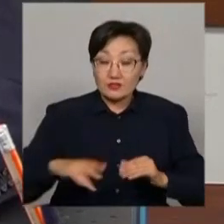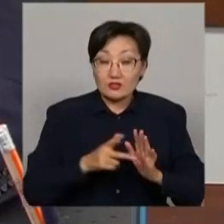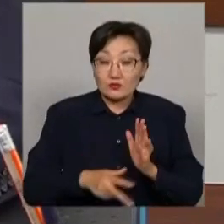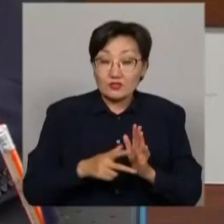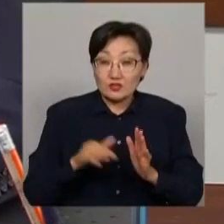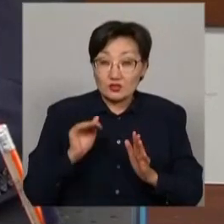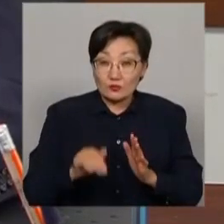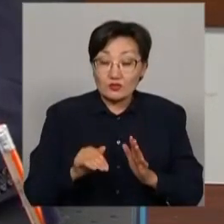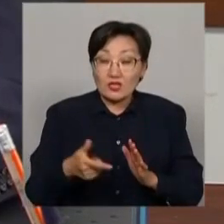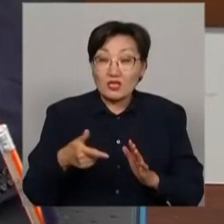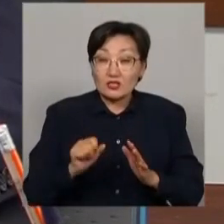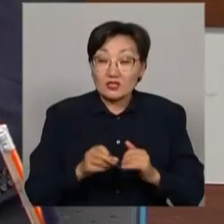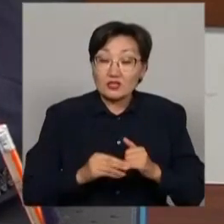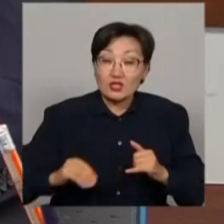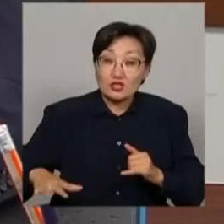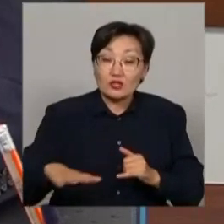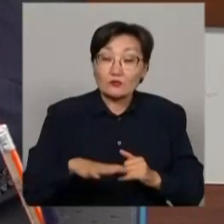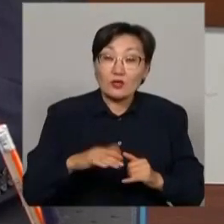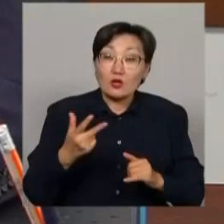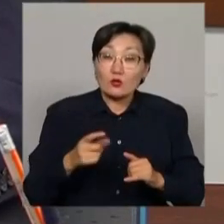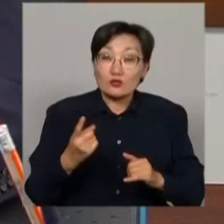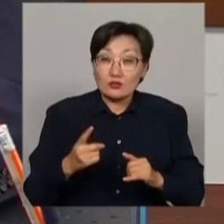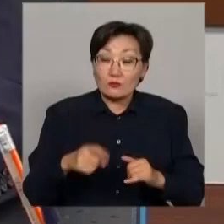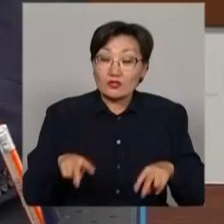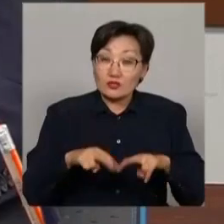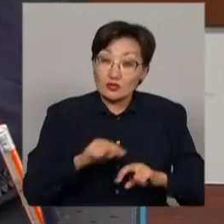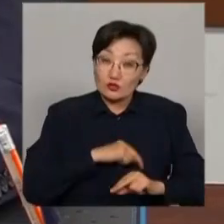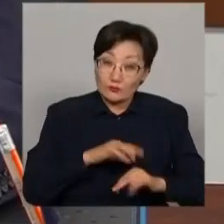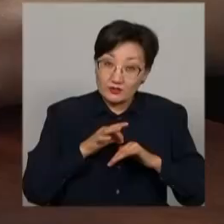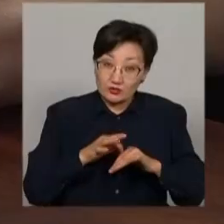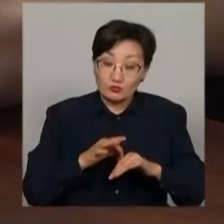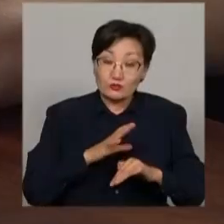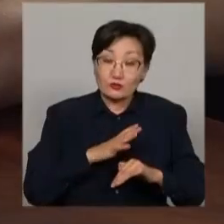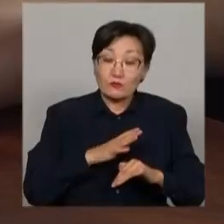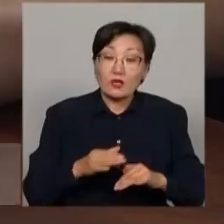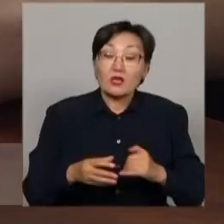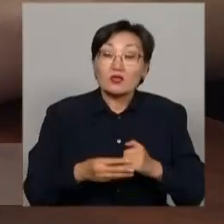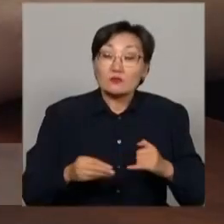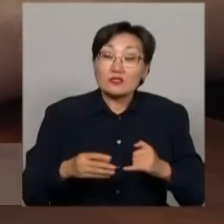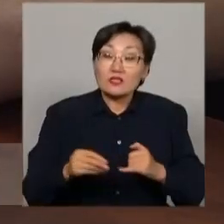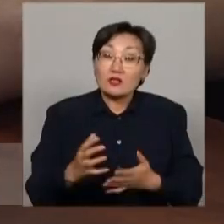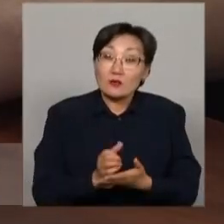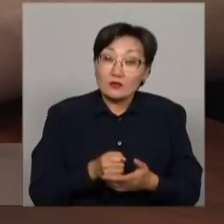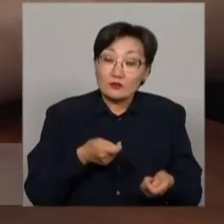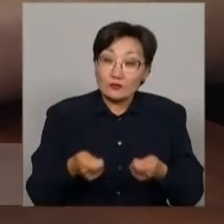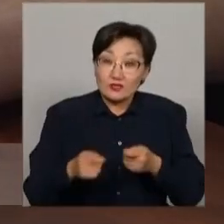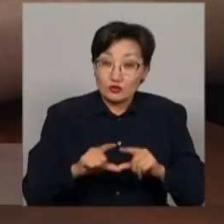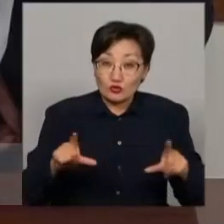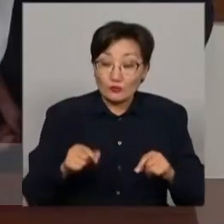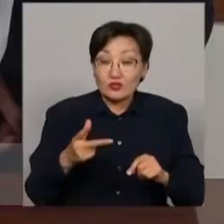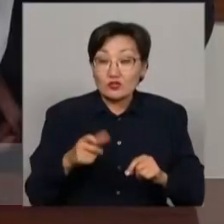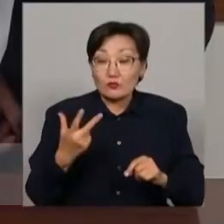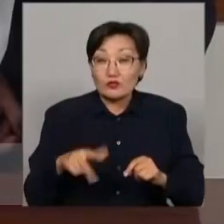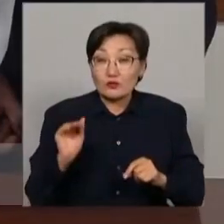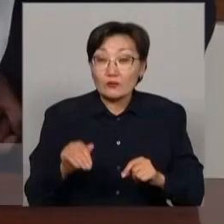88 мың гектар жерге 31 тексеріс жұмыстары жүргізілді. Жер ресурстарын басқару департаменті енді